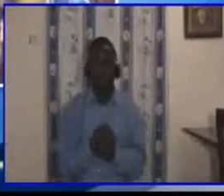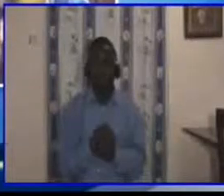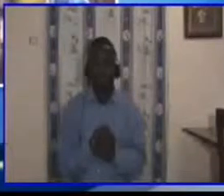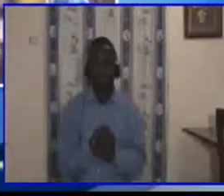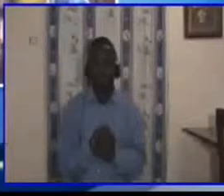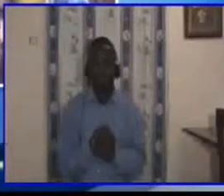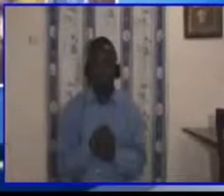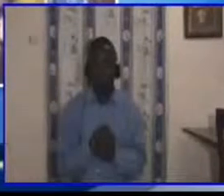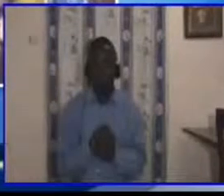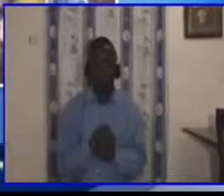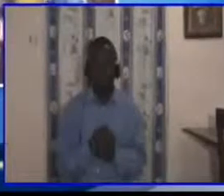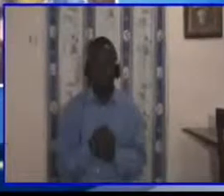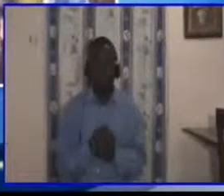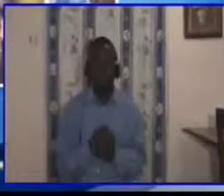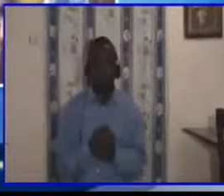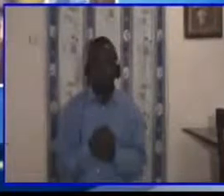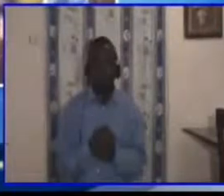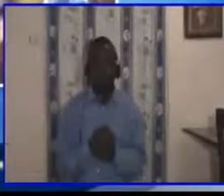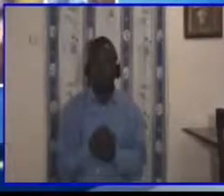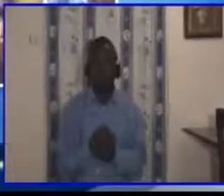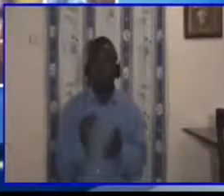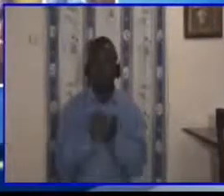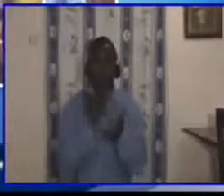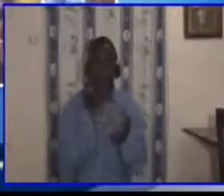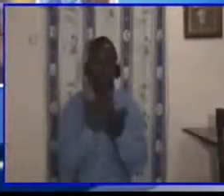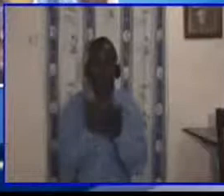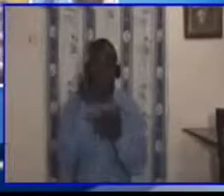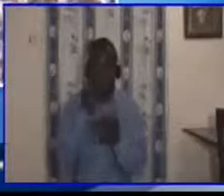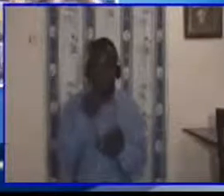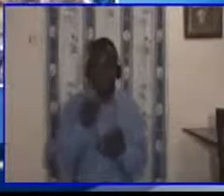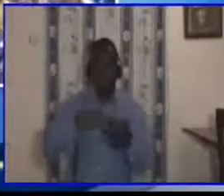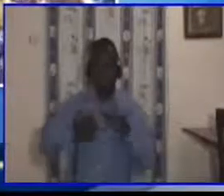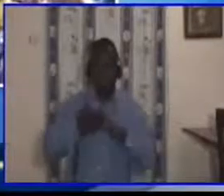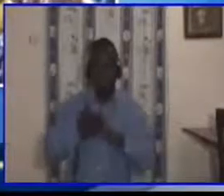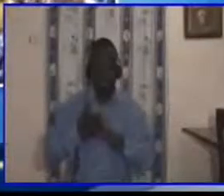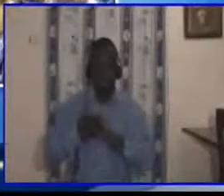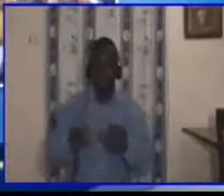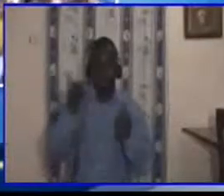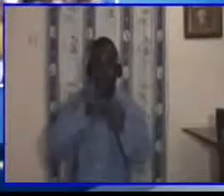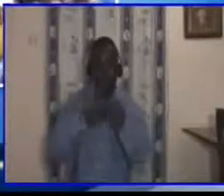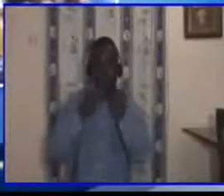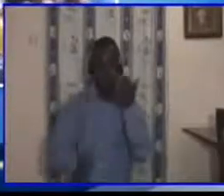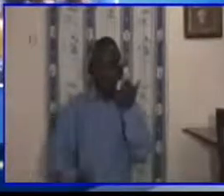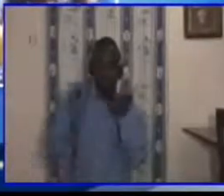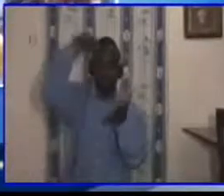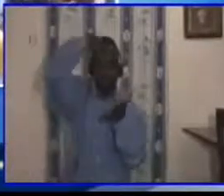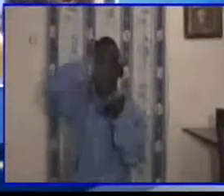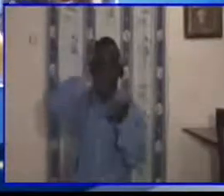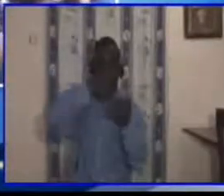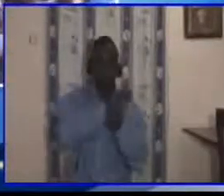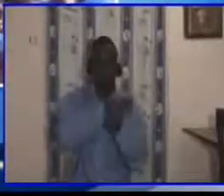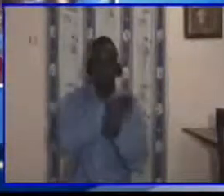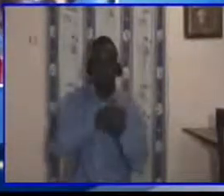anche buono sapere che ci sarà la prima e la seconda resurrezione